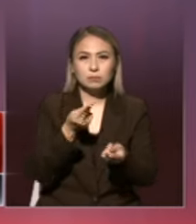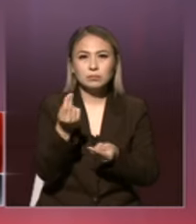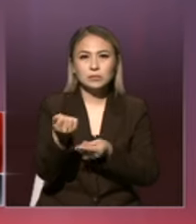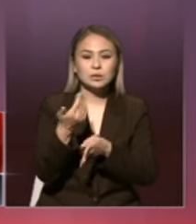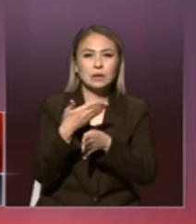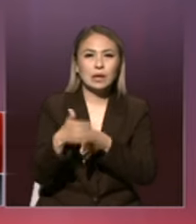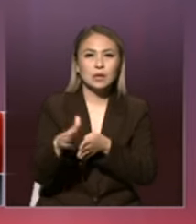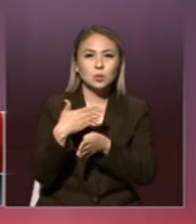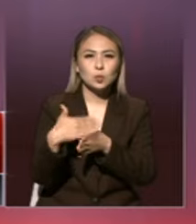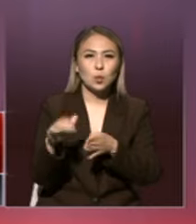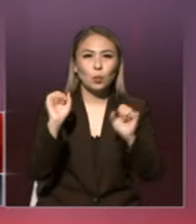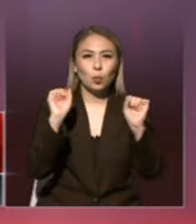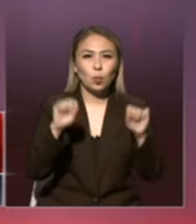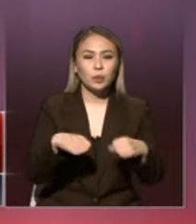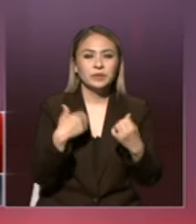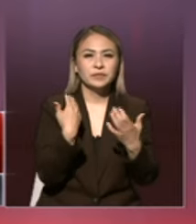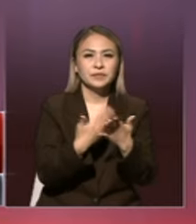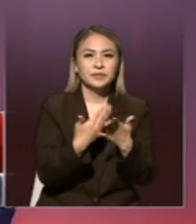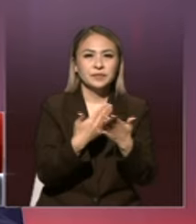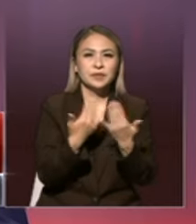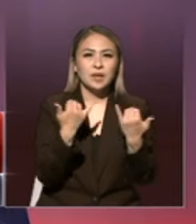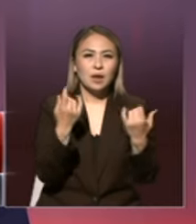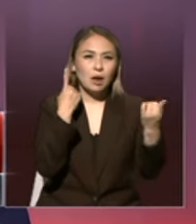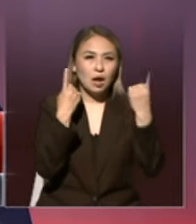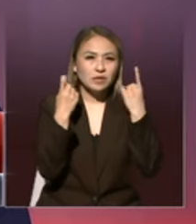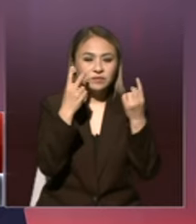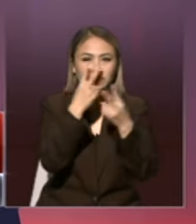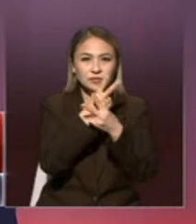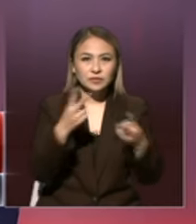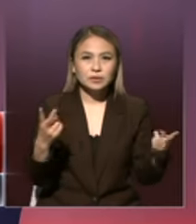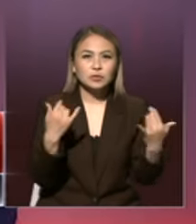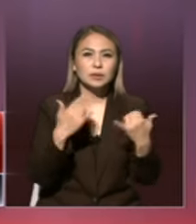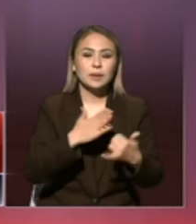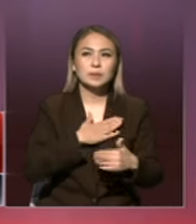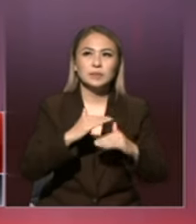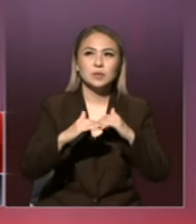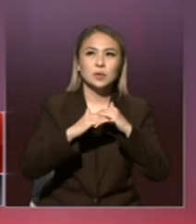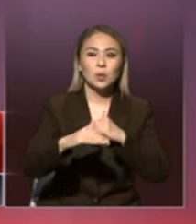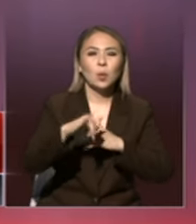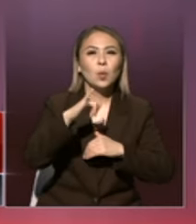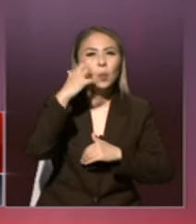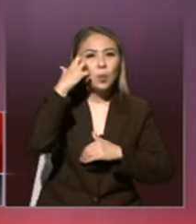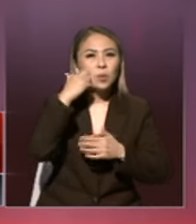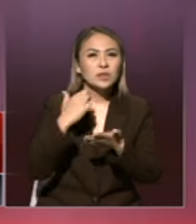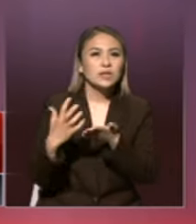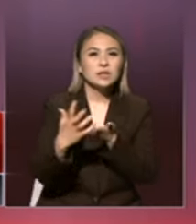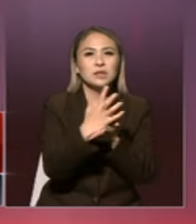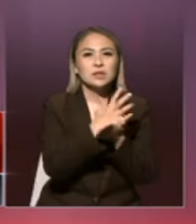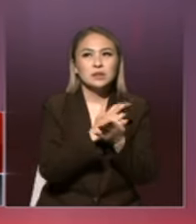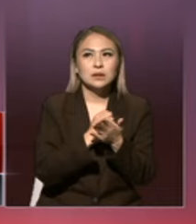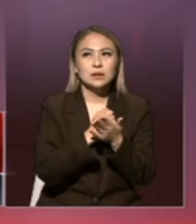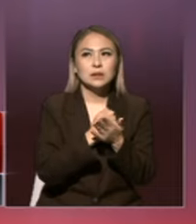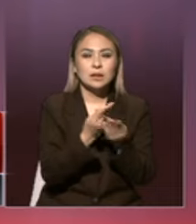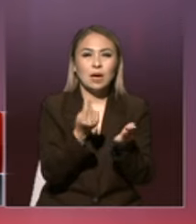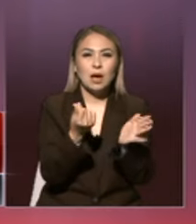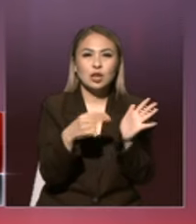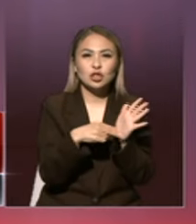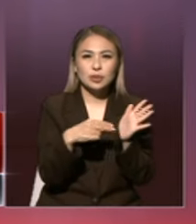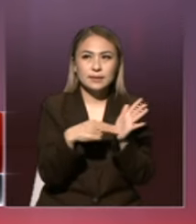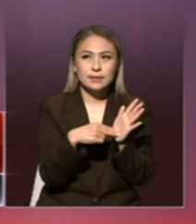бар. Қазір мысалы Қазагрофинанс арқылы біздер мысалы сол утиль алым деп жатсыз ғой. Утиль алымның